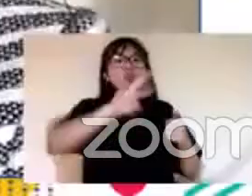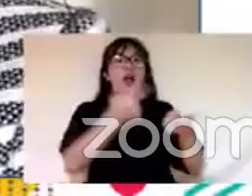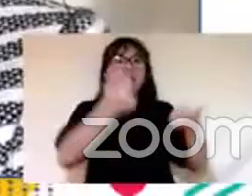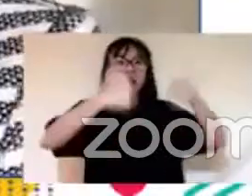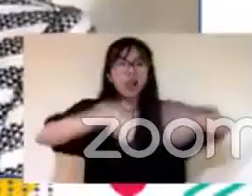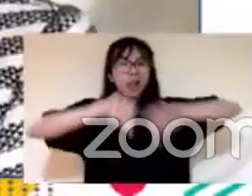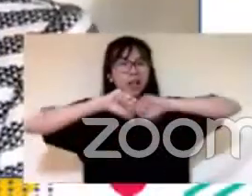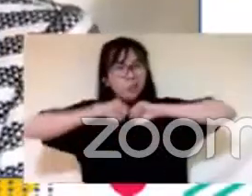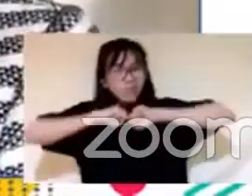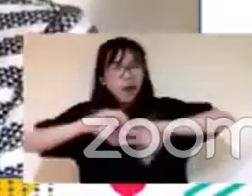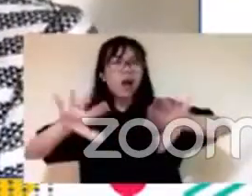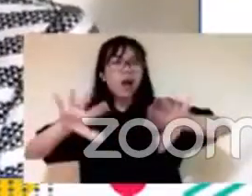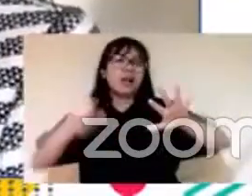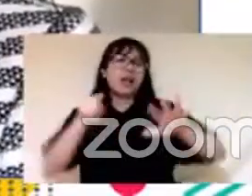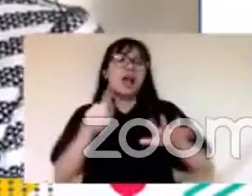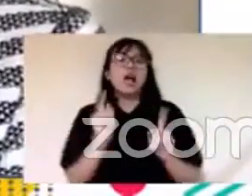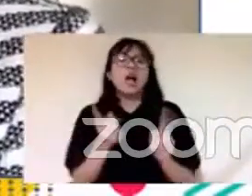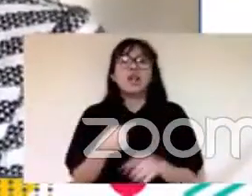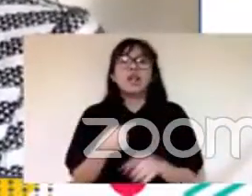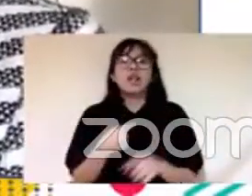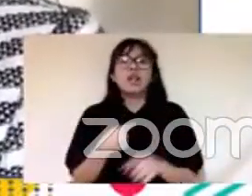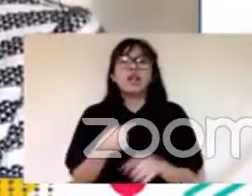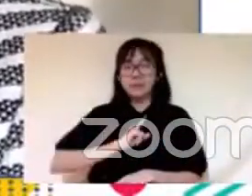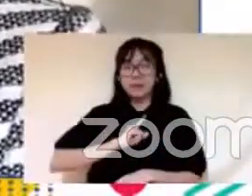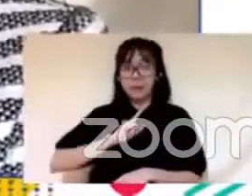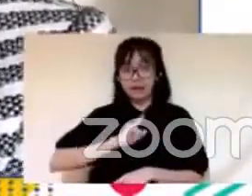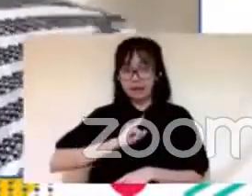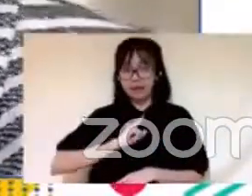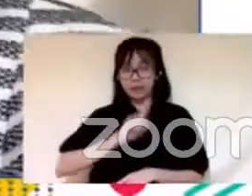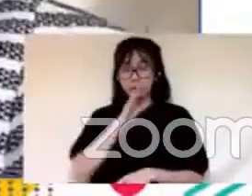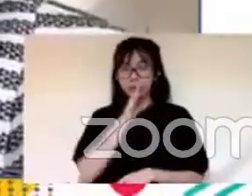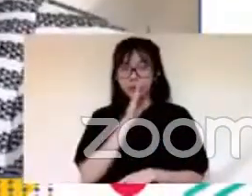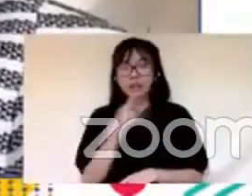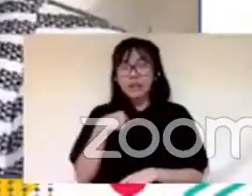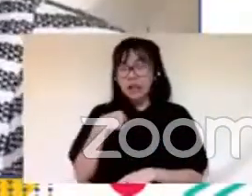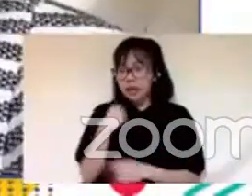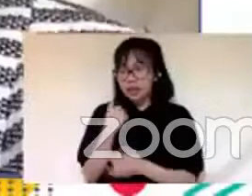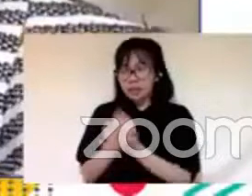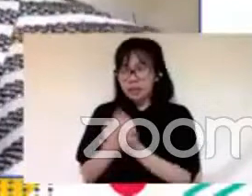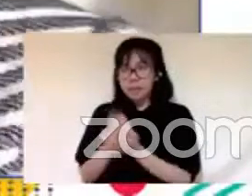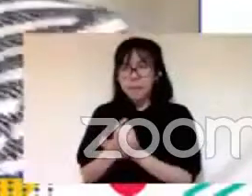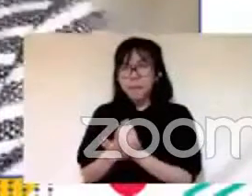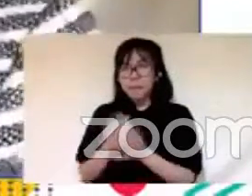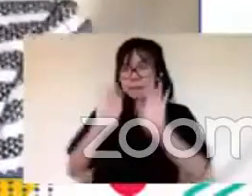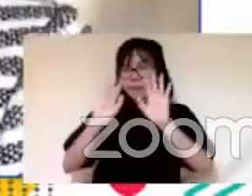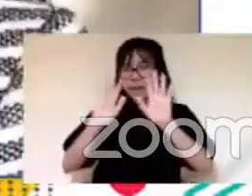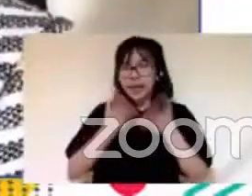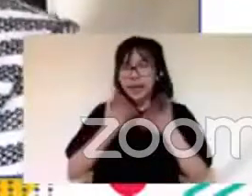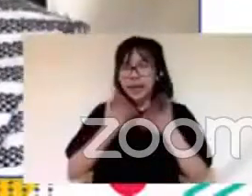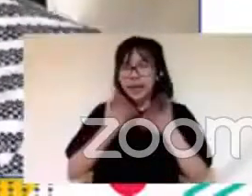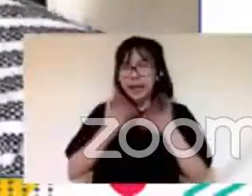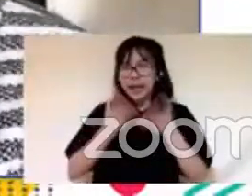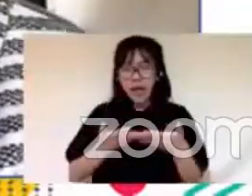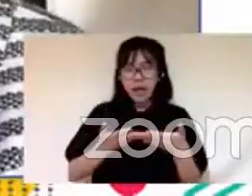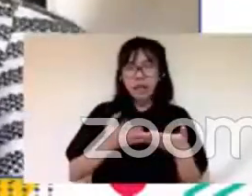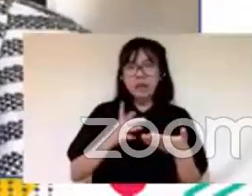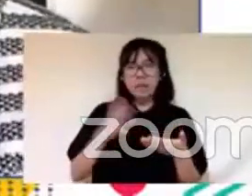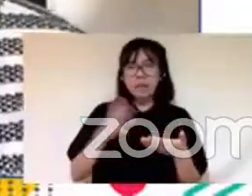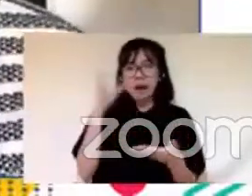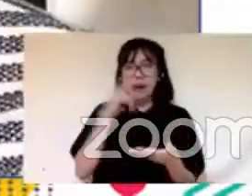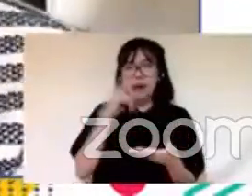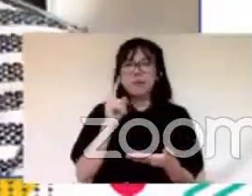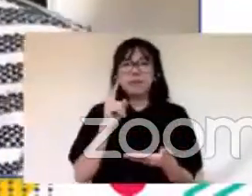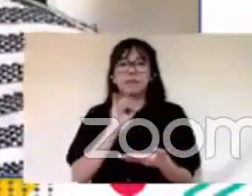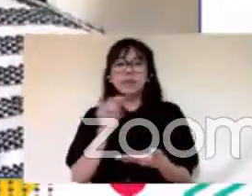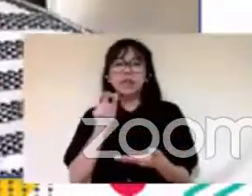kalau saya nih secara pribadi, saya kan juga paham bahwa di dunia media, apalagi kalau politisi sih memang udah